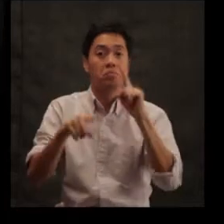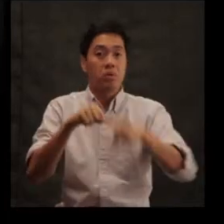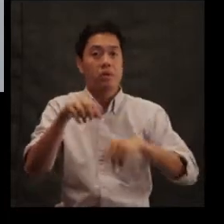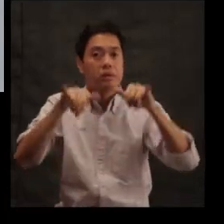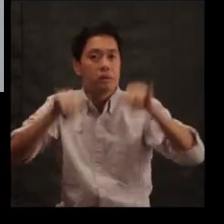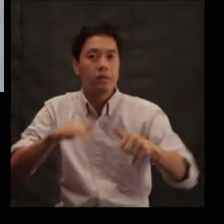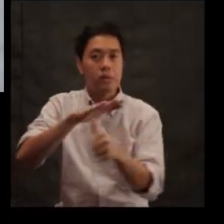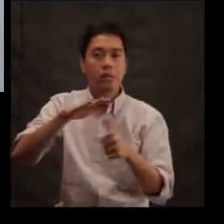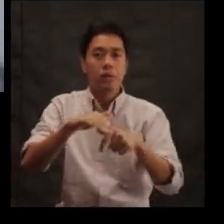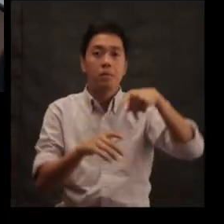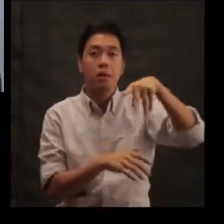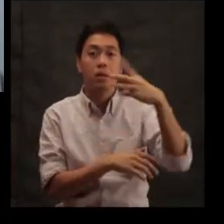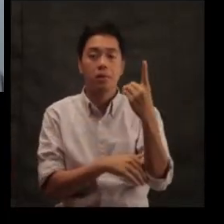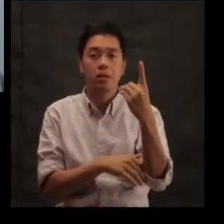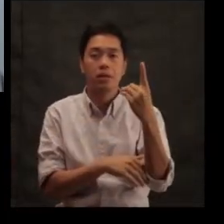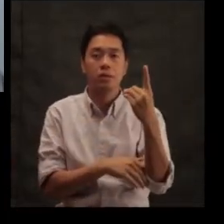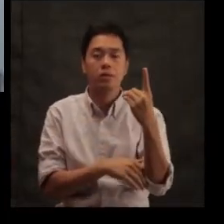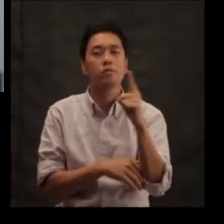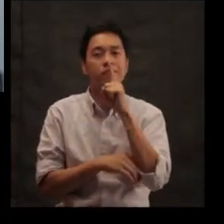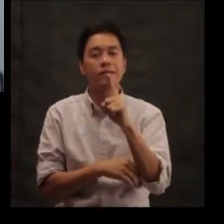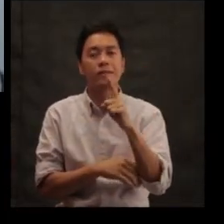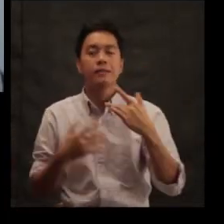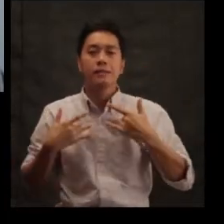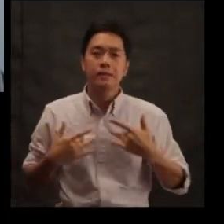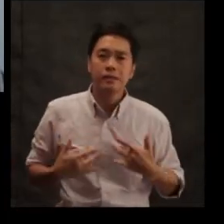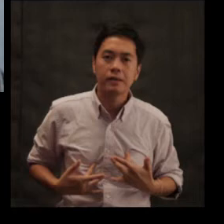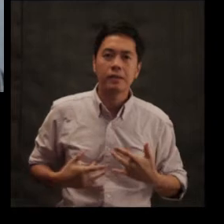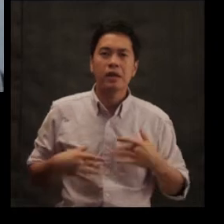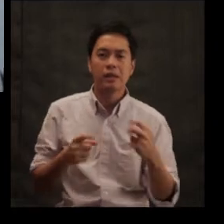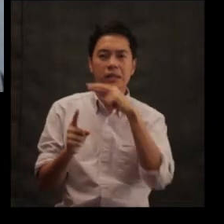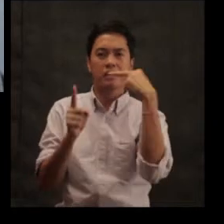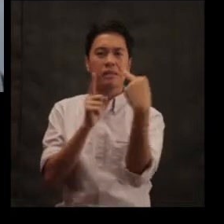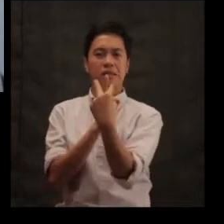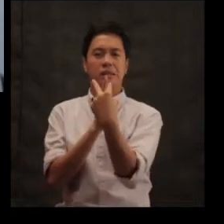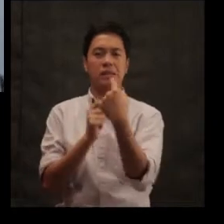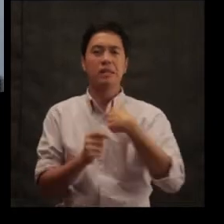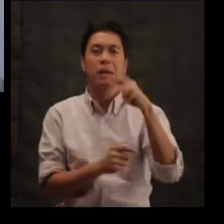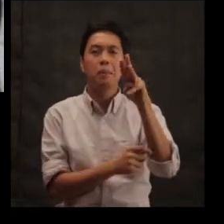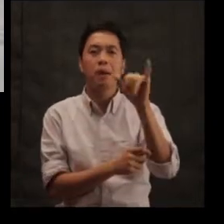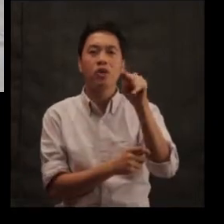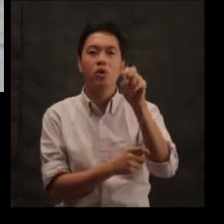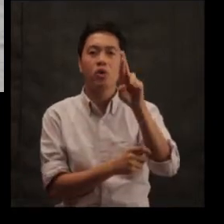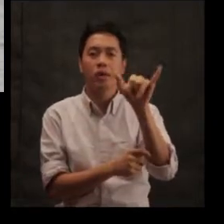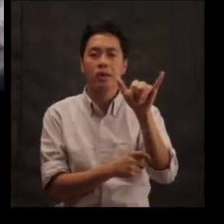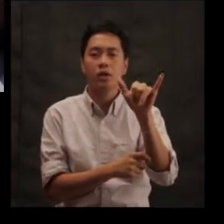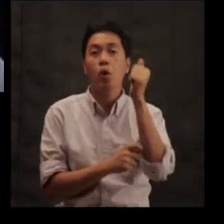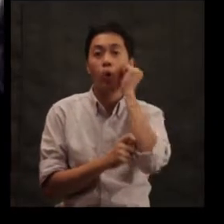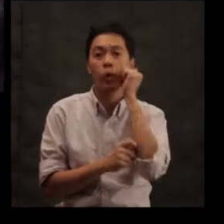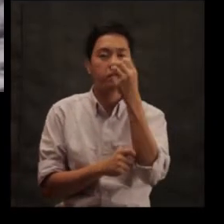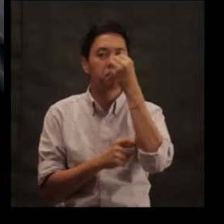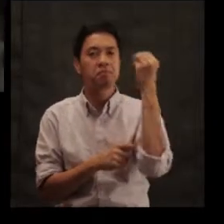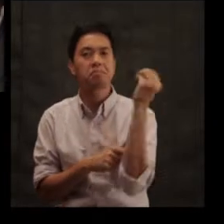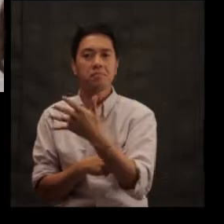mapigilan. Ikinalulungkot din ng mga PWD na ang pagtingin sa kanila ng pamayanan ay bilang isang minoridad na sektor,